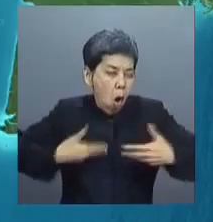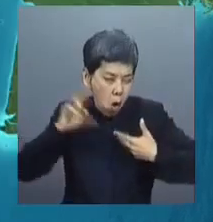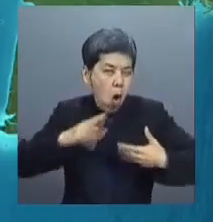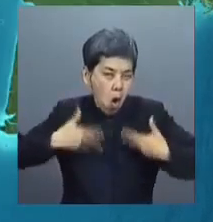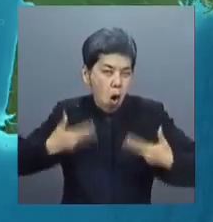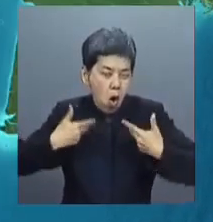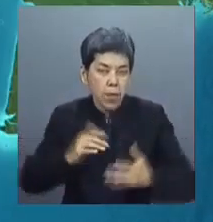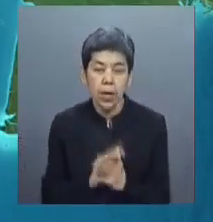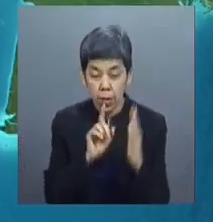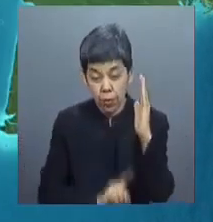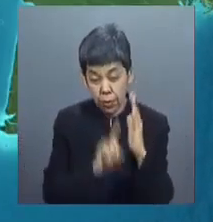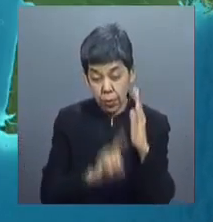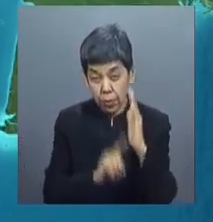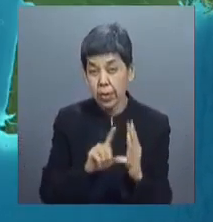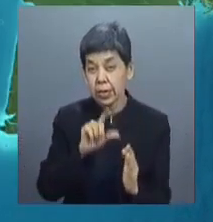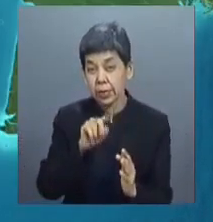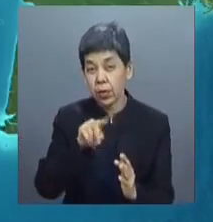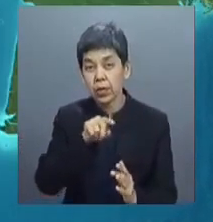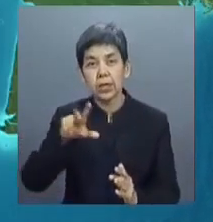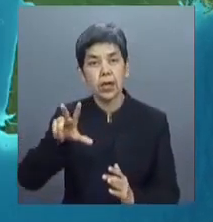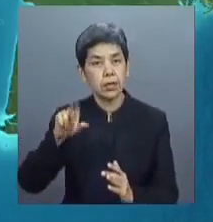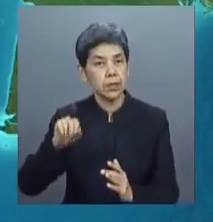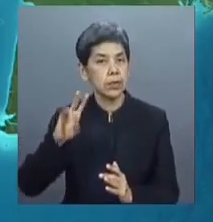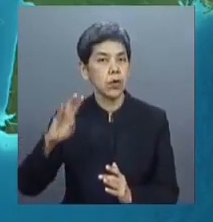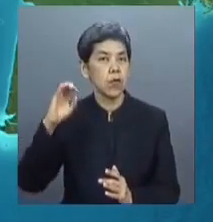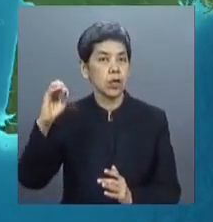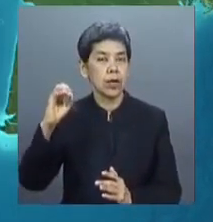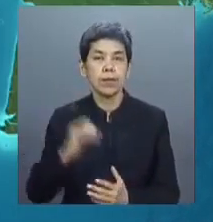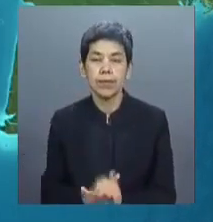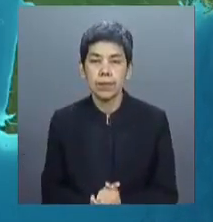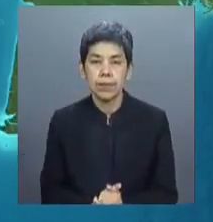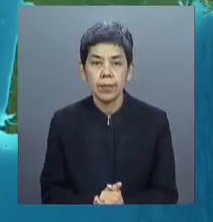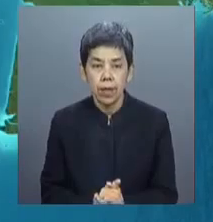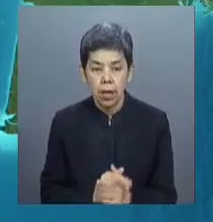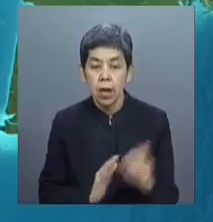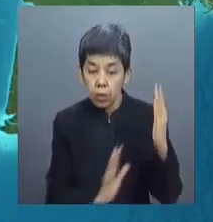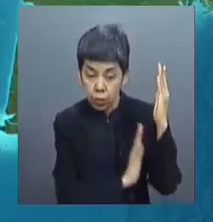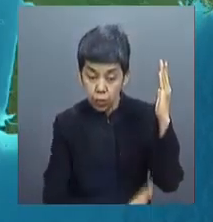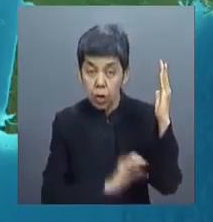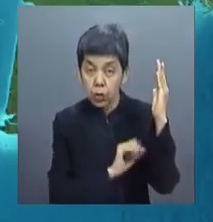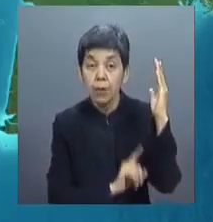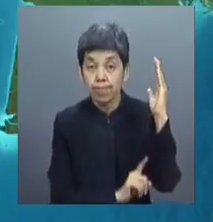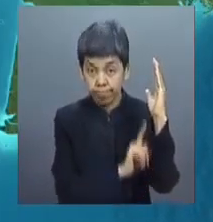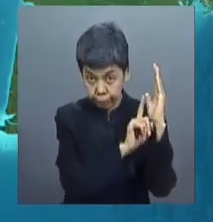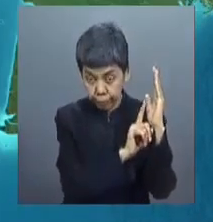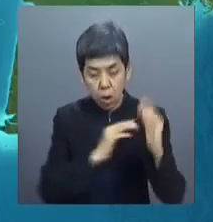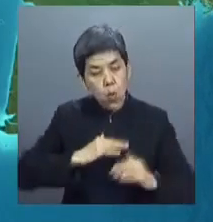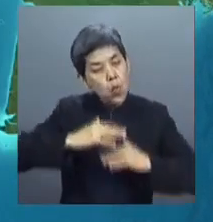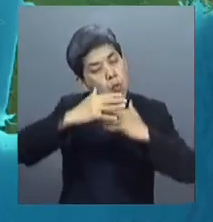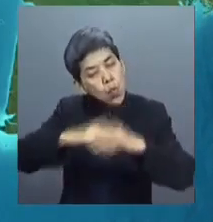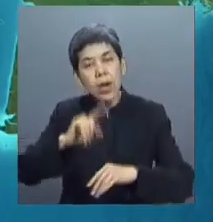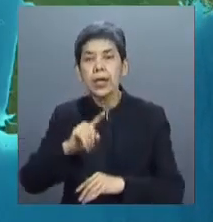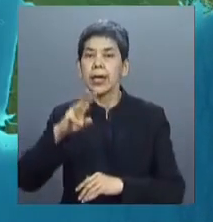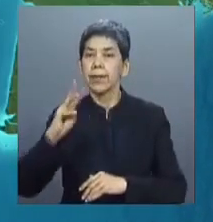างวันอุณหภูมิเฉลี่ยระหว่าง 22-37 องศาเซลเซียสอ่าวไทยตั้งแต่จังหวัดสุราษฎร์ธานีขึ้นมาคลื่นสูงประมาณ